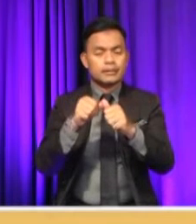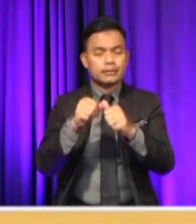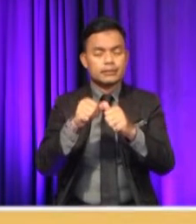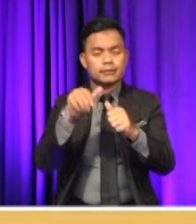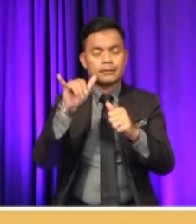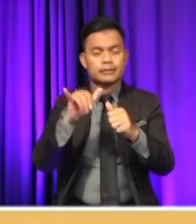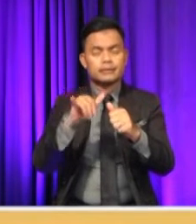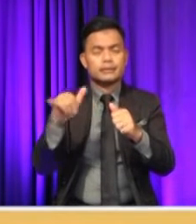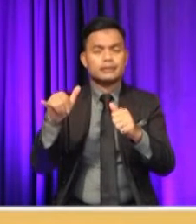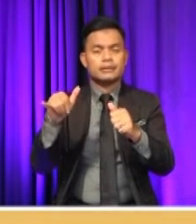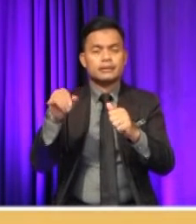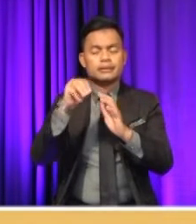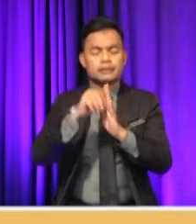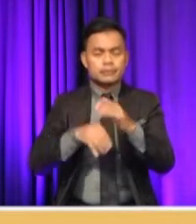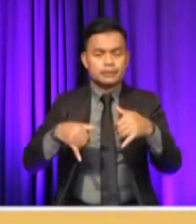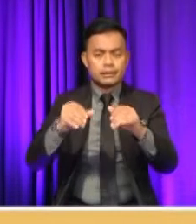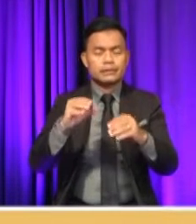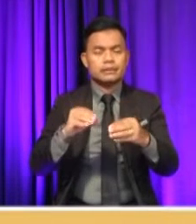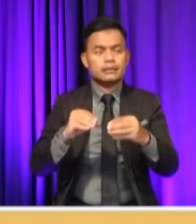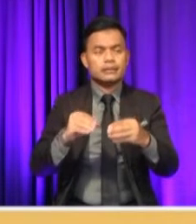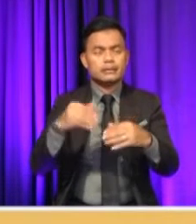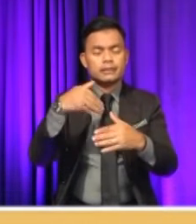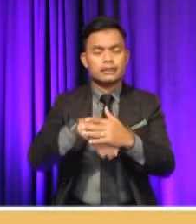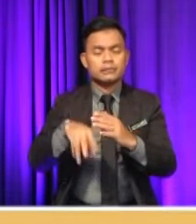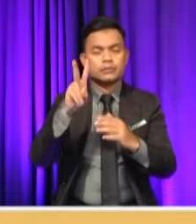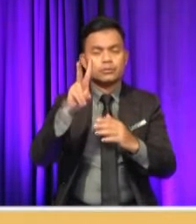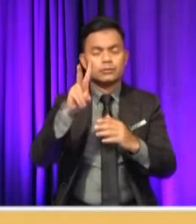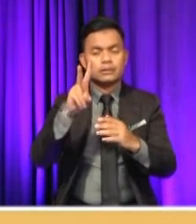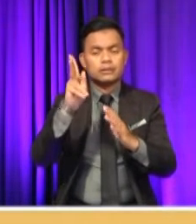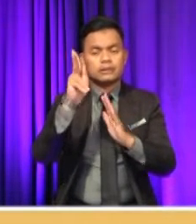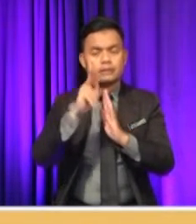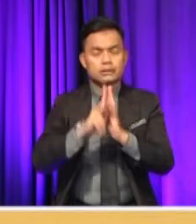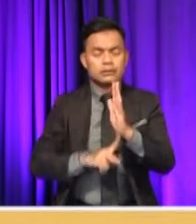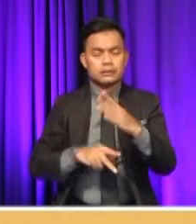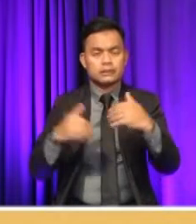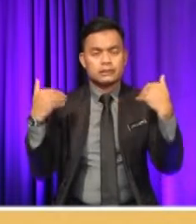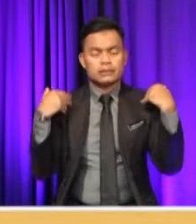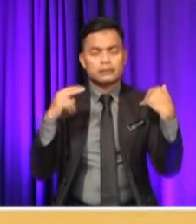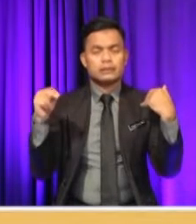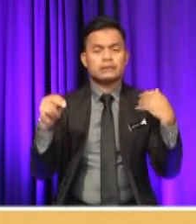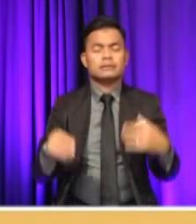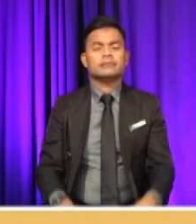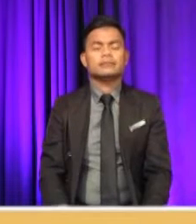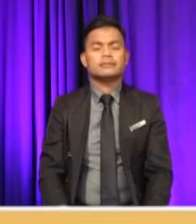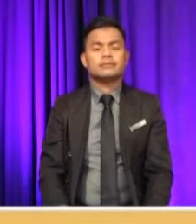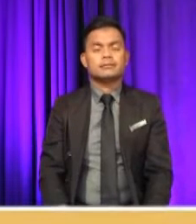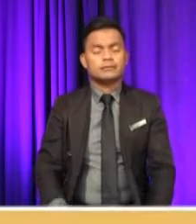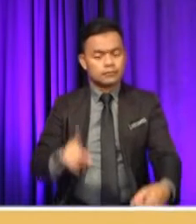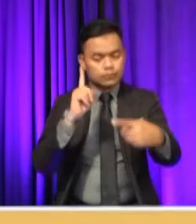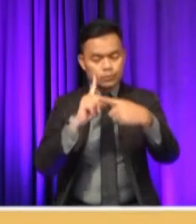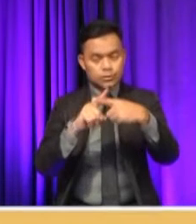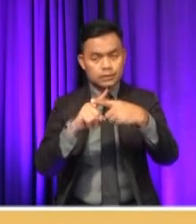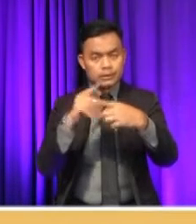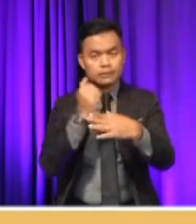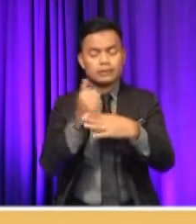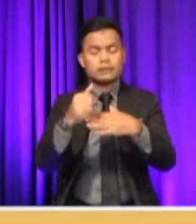mengalir dalam dua keadaan. Sama ada pada nilai negatif atau nilai positif. Okey, bekalan kuasa elektrik